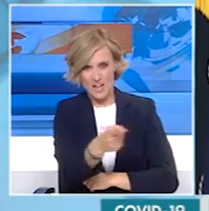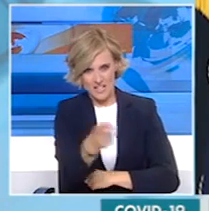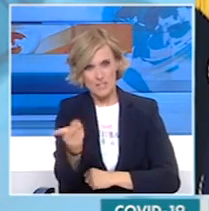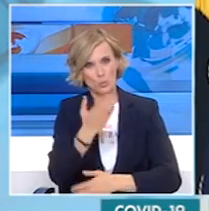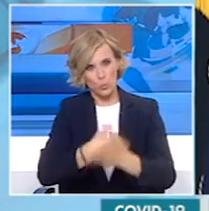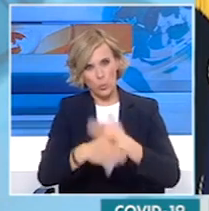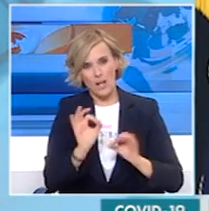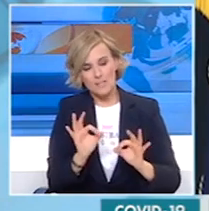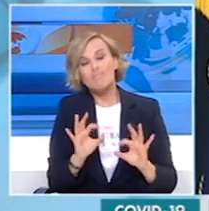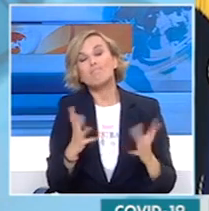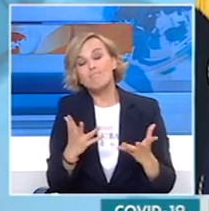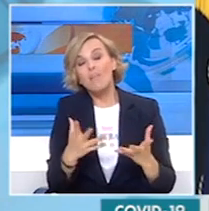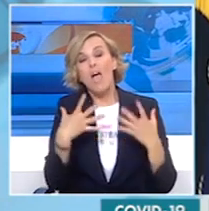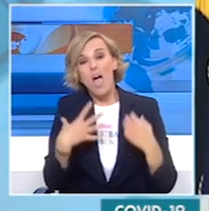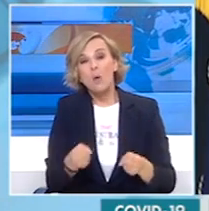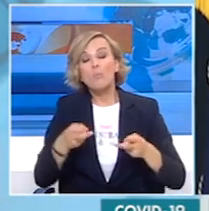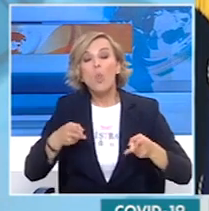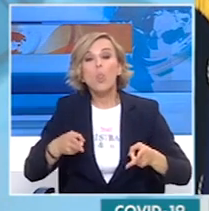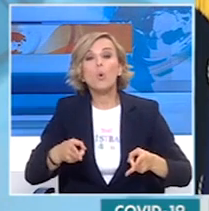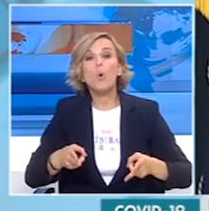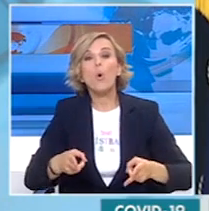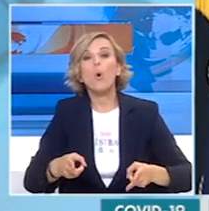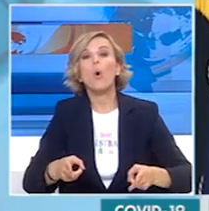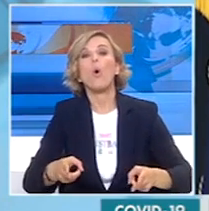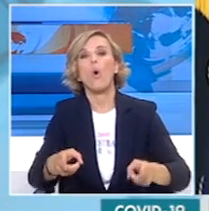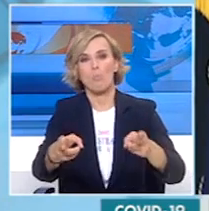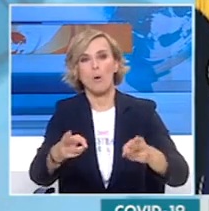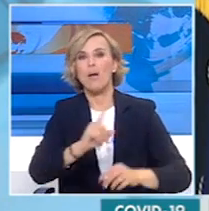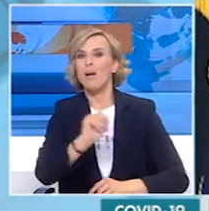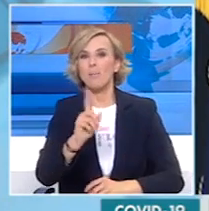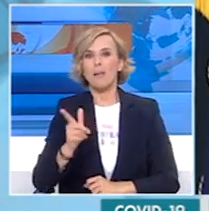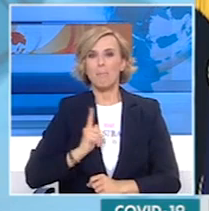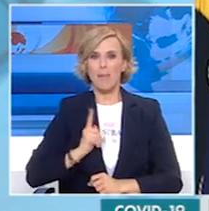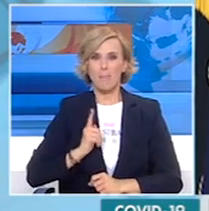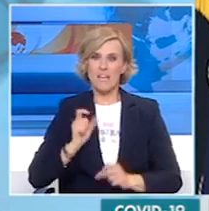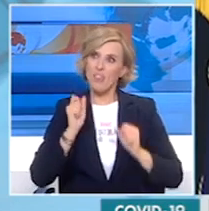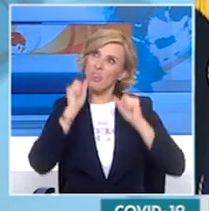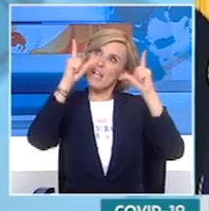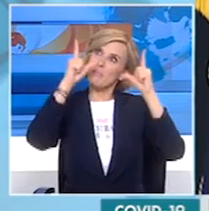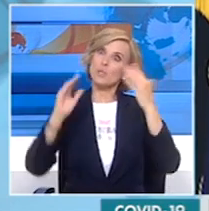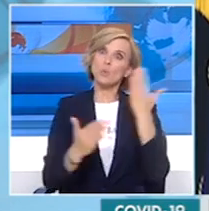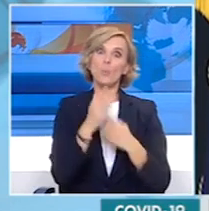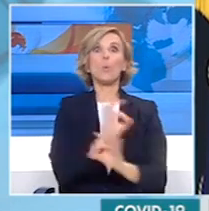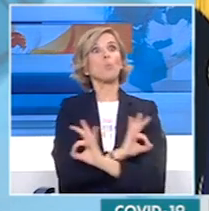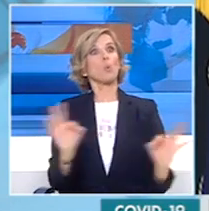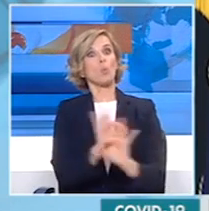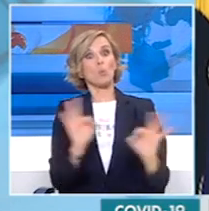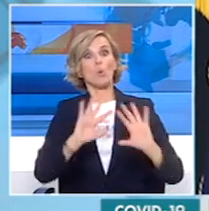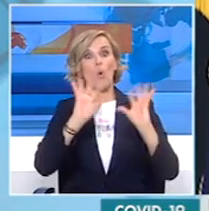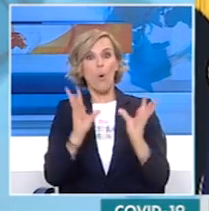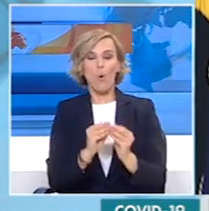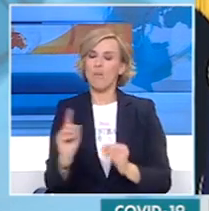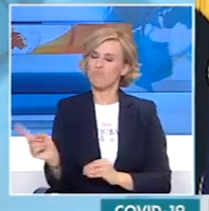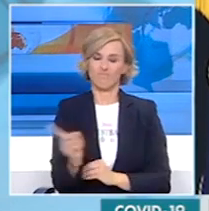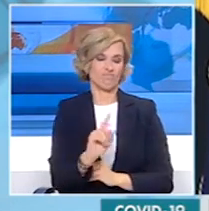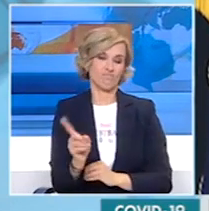μπροστά μας να διανύσουμε και να μην περιμένουμε ότι θα ξυπνήσουμε ένα πρωί και όλα θα είναι όπως πριν. Αυτό πρέπει να είναι ξεκάθαρο. Και όπως έχουμε πει,